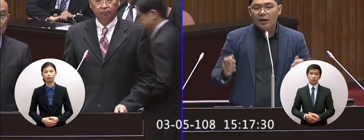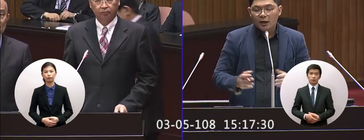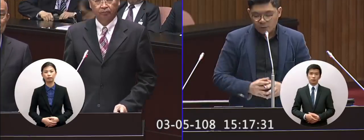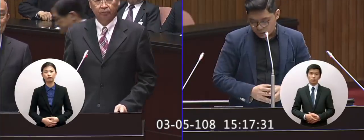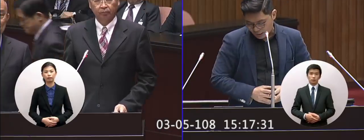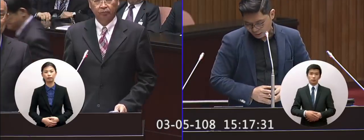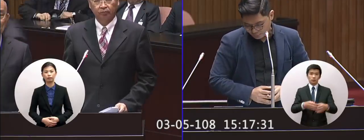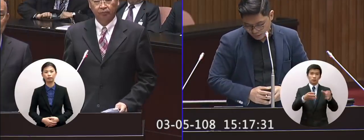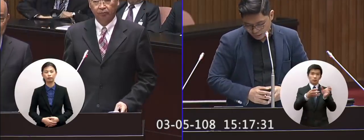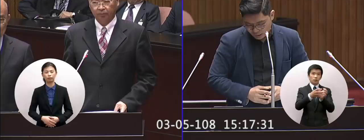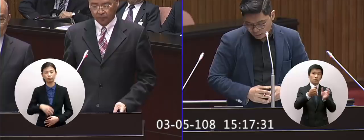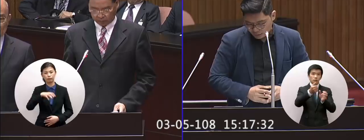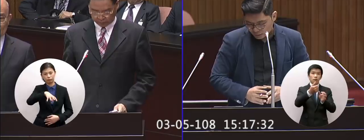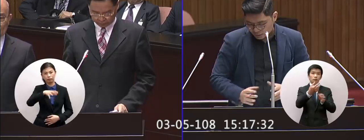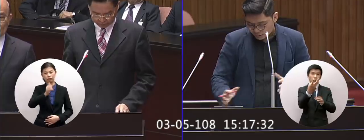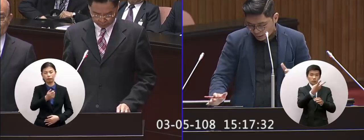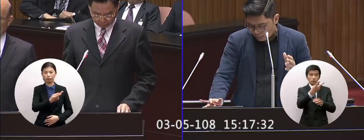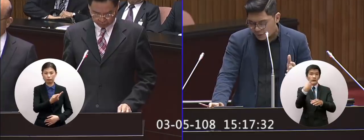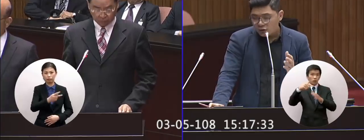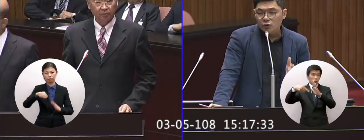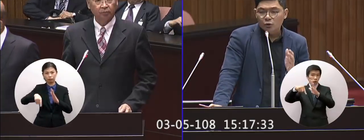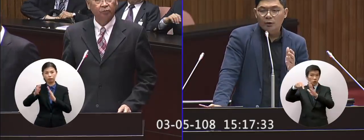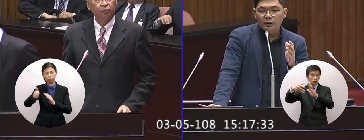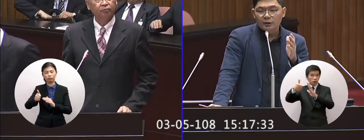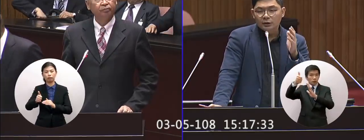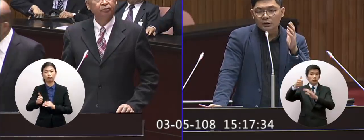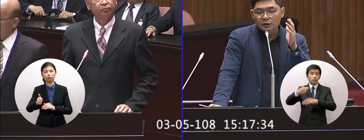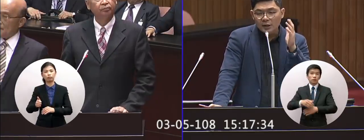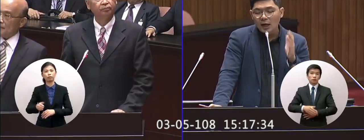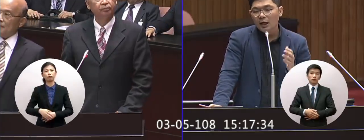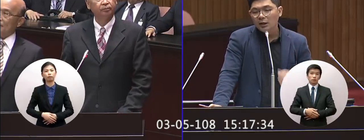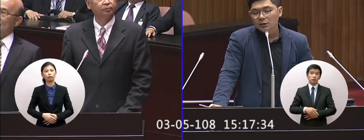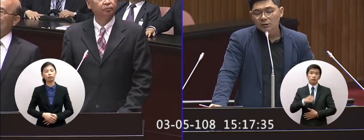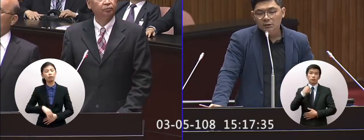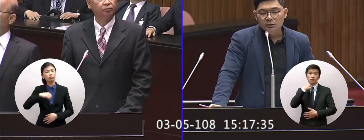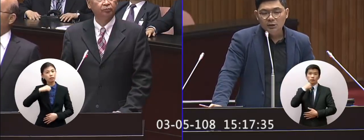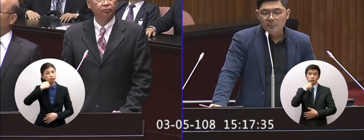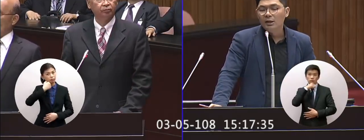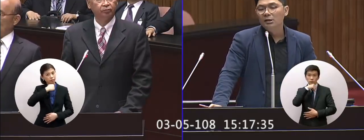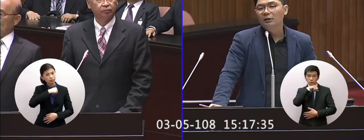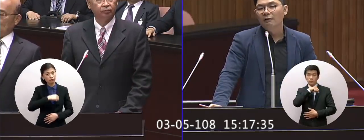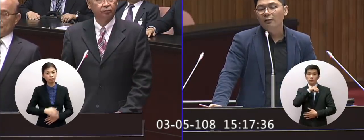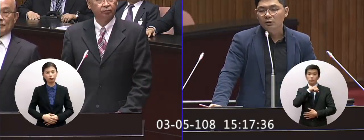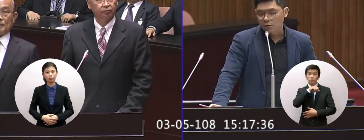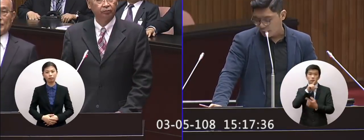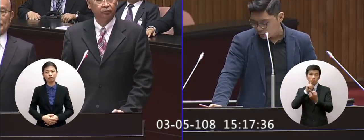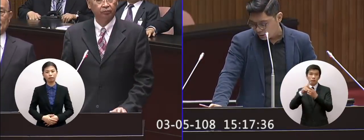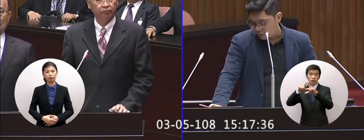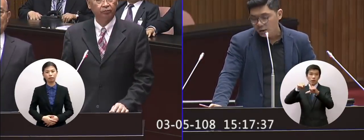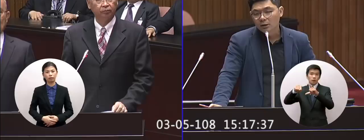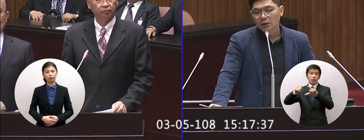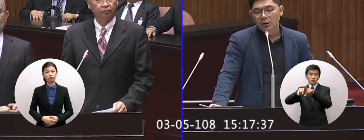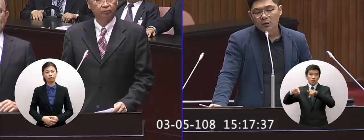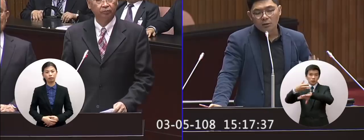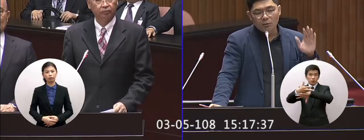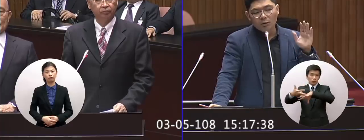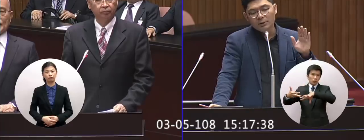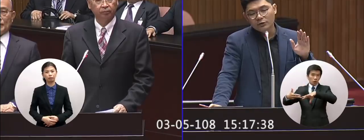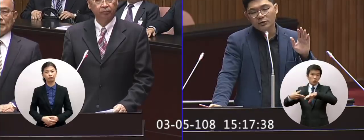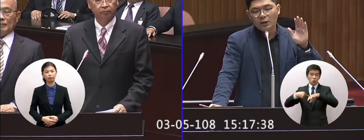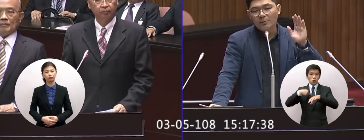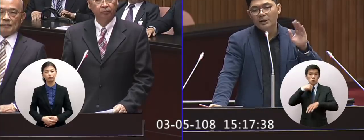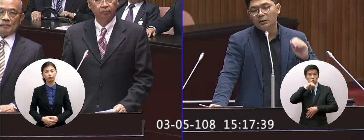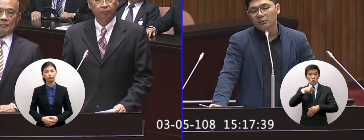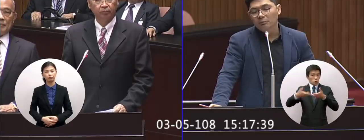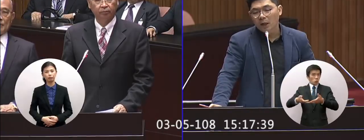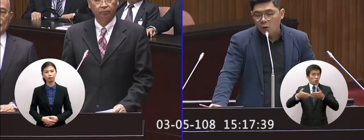两位部长还有院长，台湾之所以在太平洋这个地方非常重要，是因为我